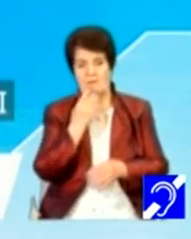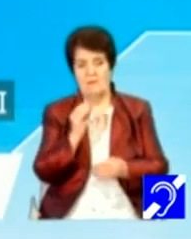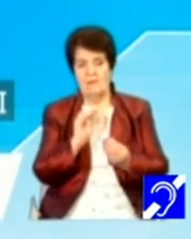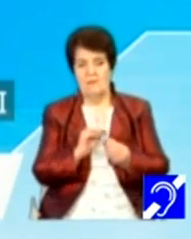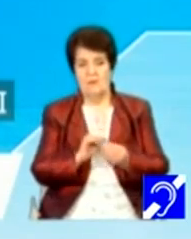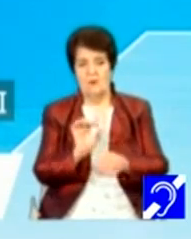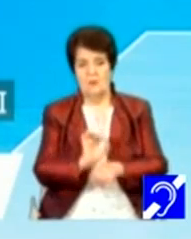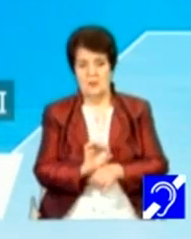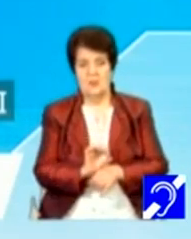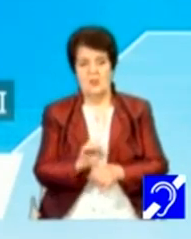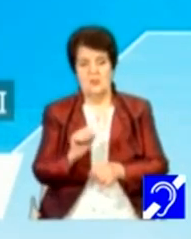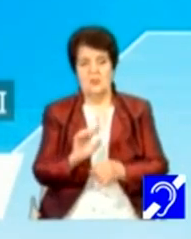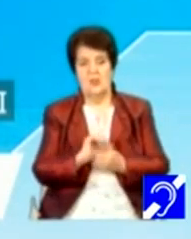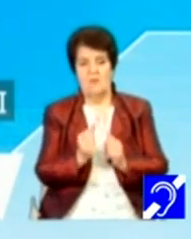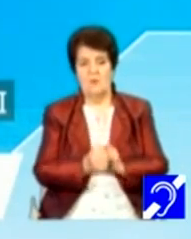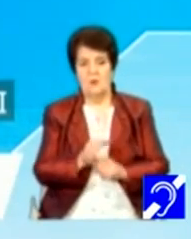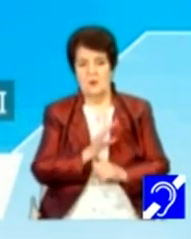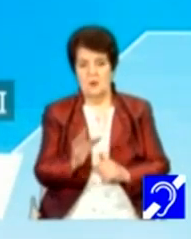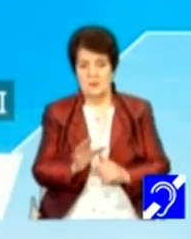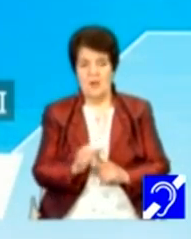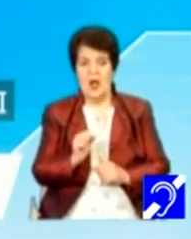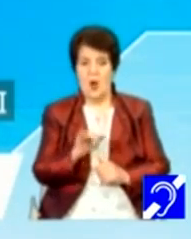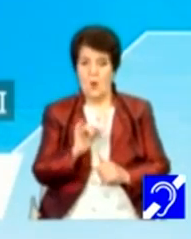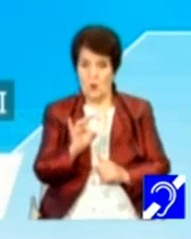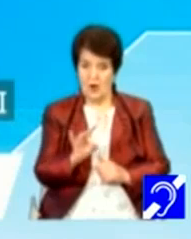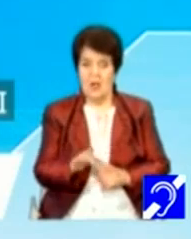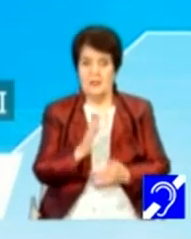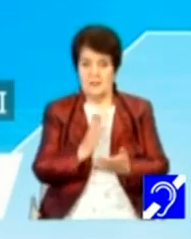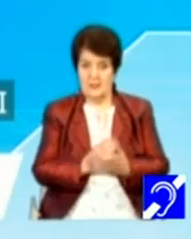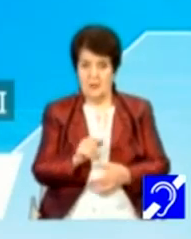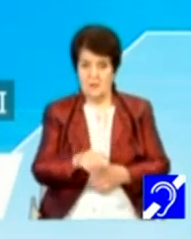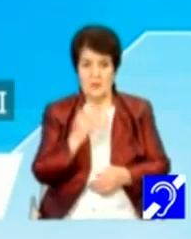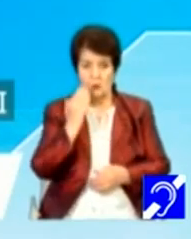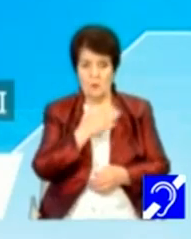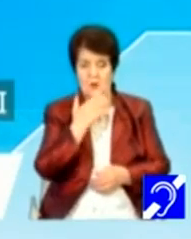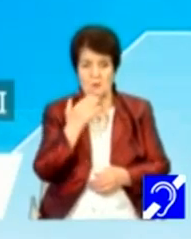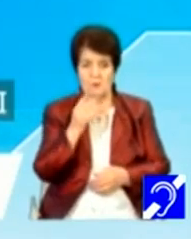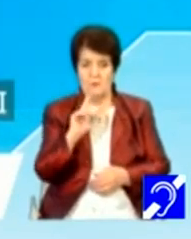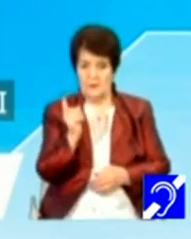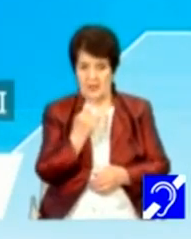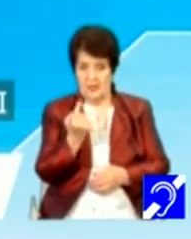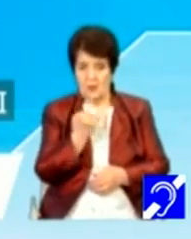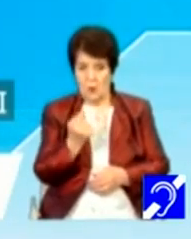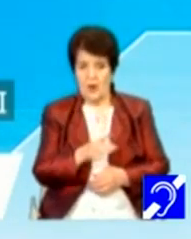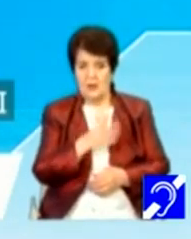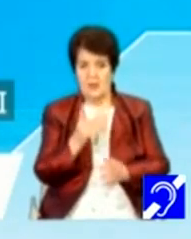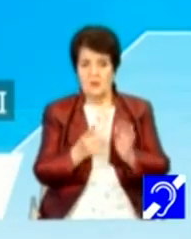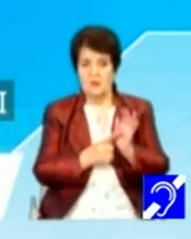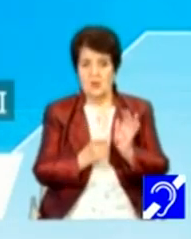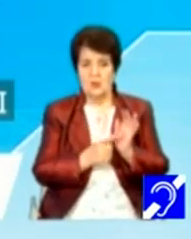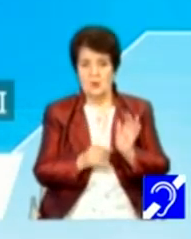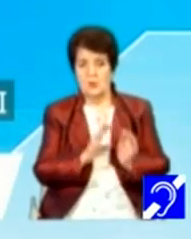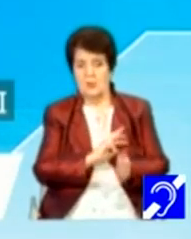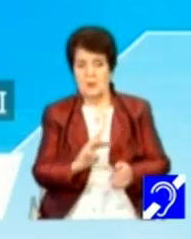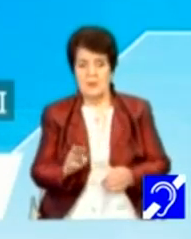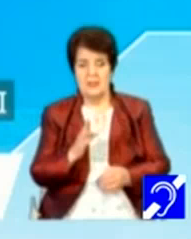simula reformele din Republica Moldova. Noi, AUR, suntem un partid din România. Am reușit în mai puțin de un an să obținem încrederea peste